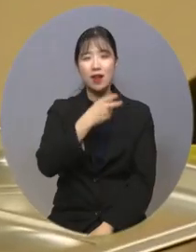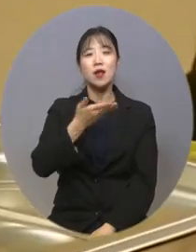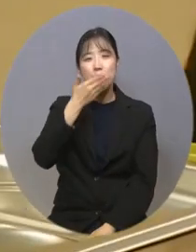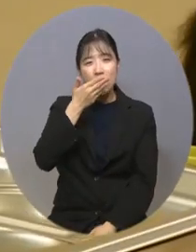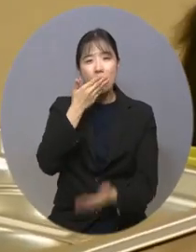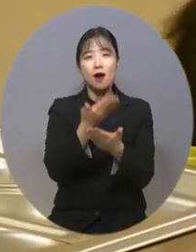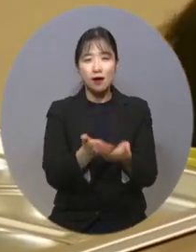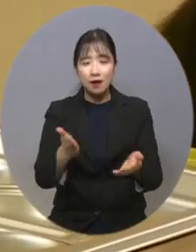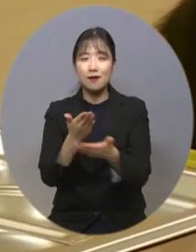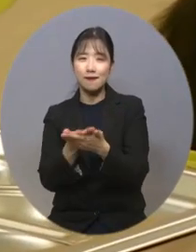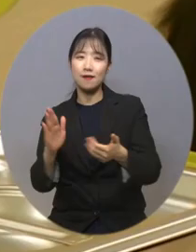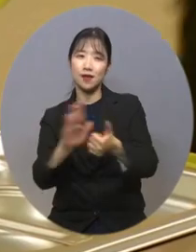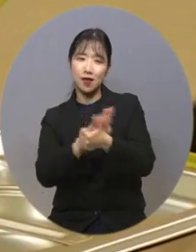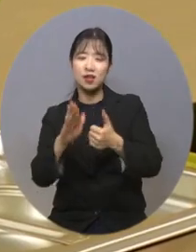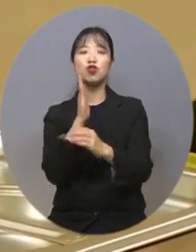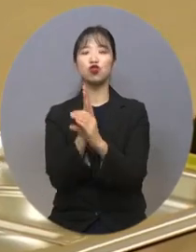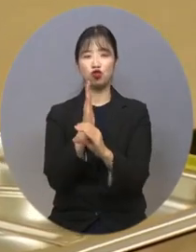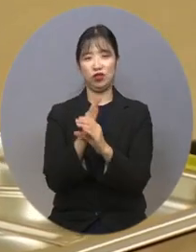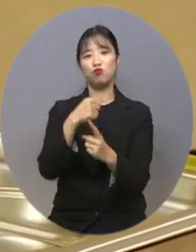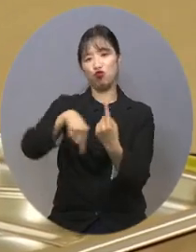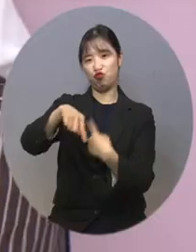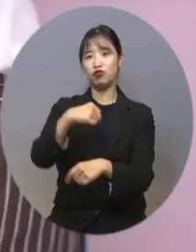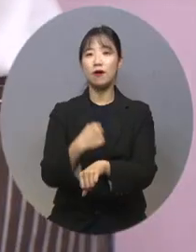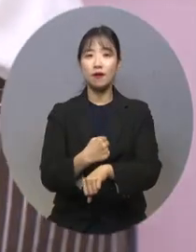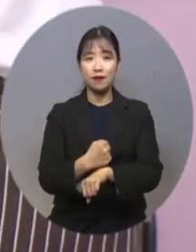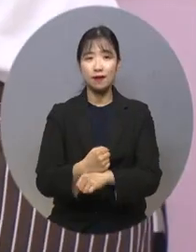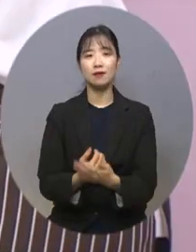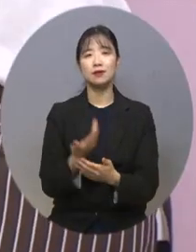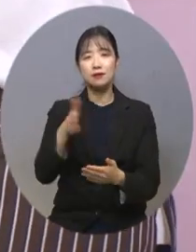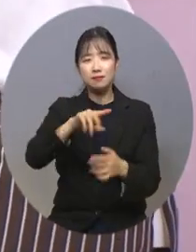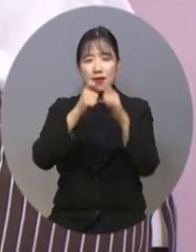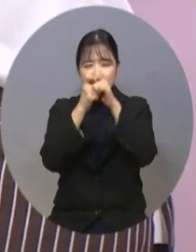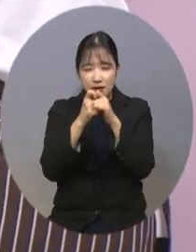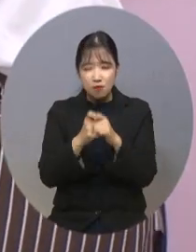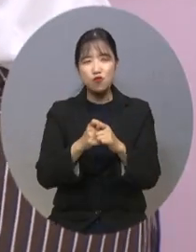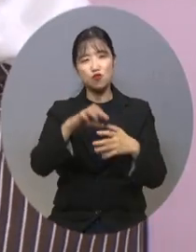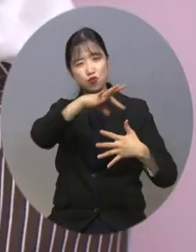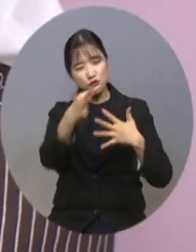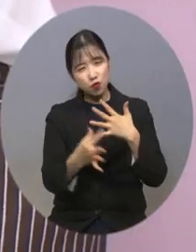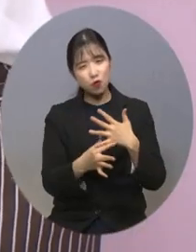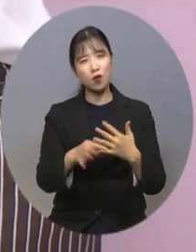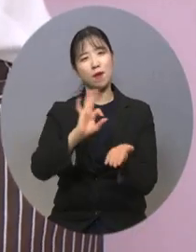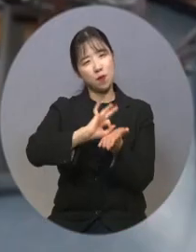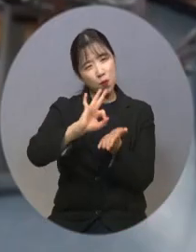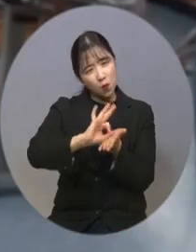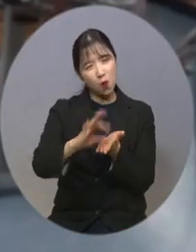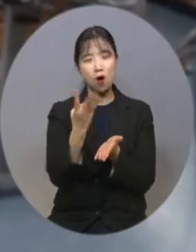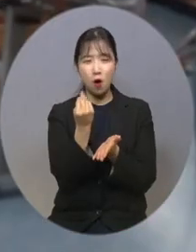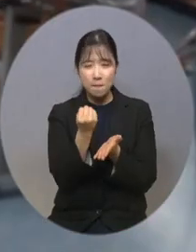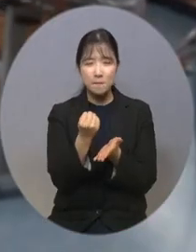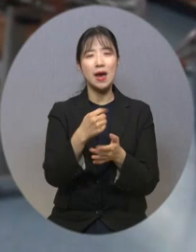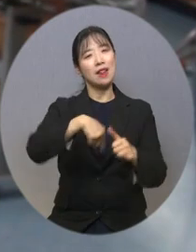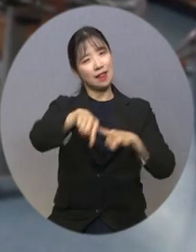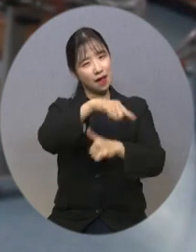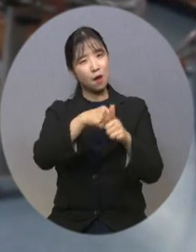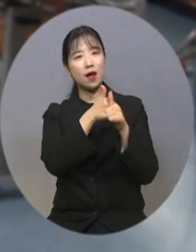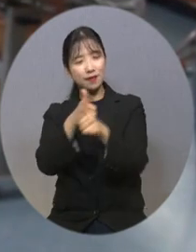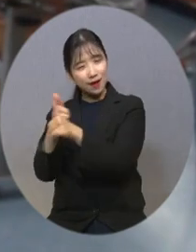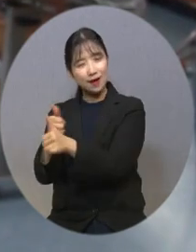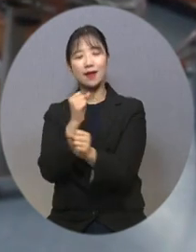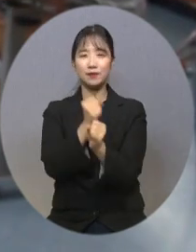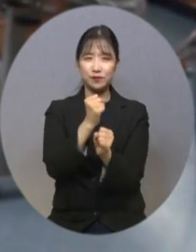등의 돌봄 서비스 중심으로 운영되는데 다만 세부 프로그램과 이용료 등은 센터별 여건에 따라